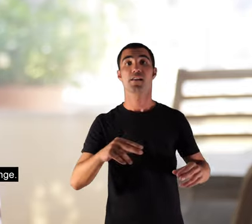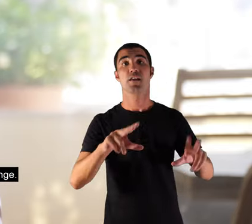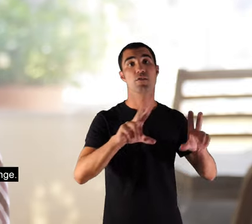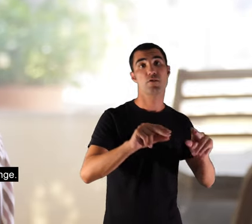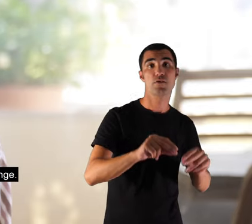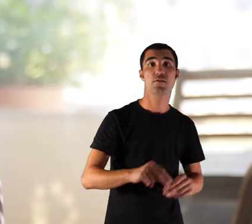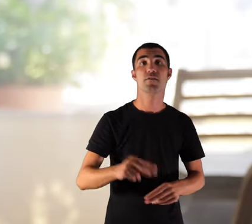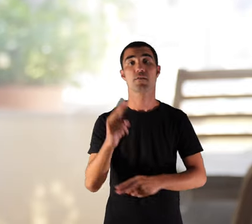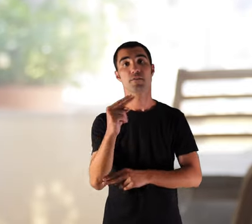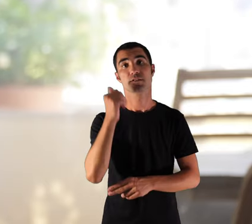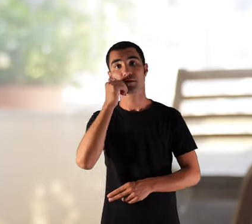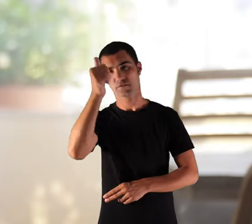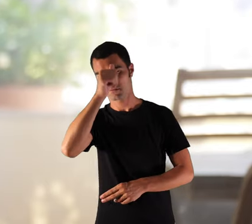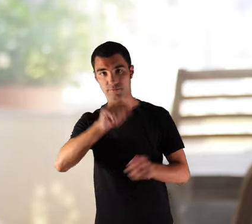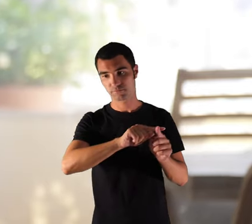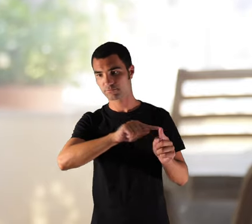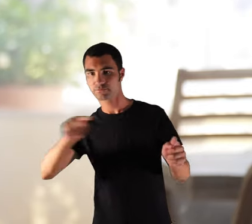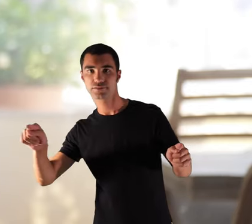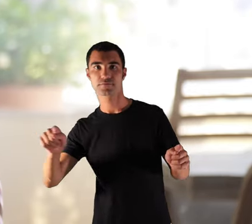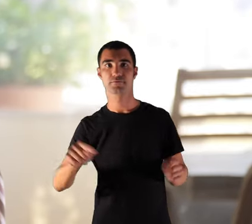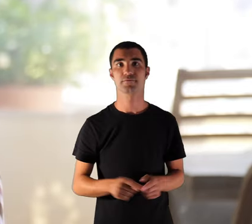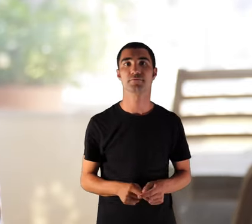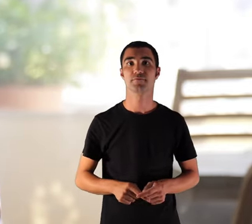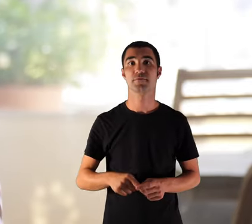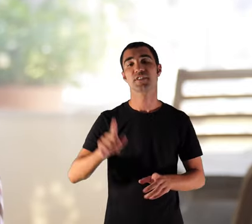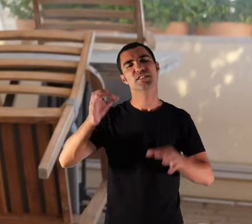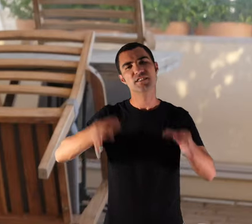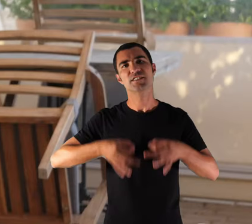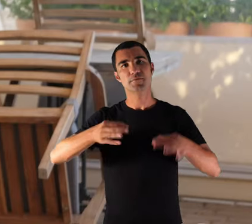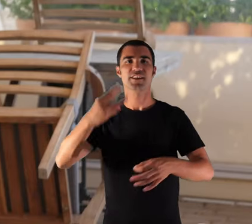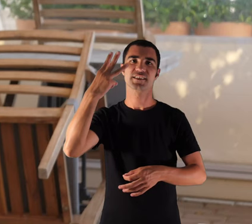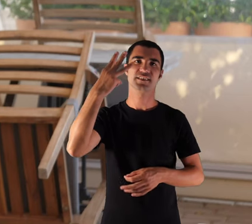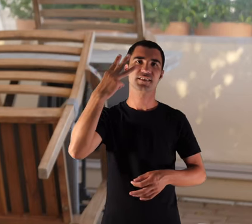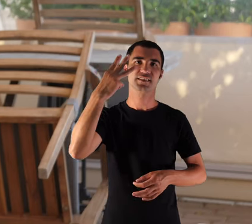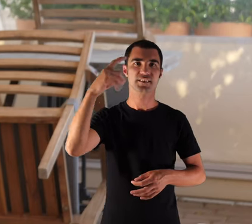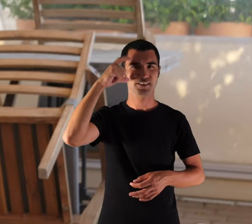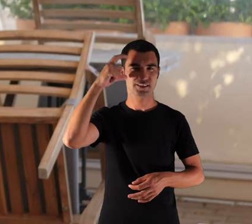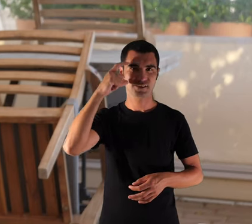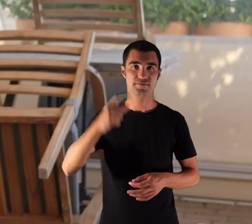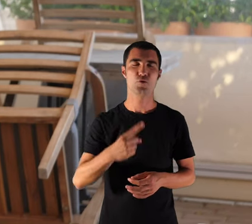si muscava, poi cari sempre me, poi in tre righe. Un anno,